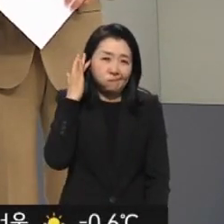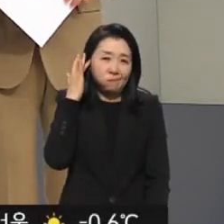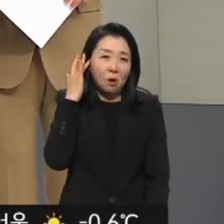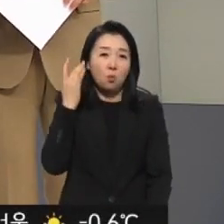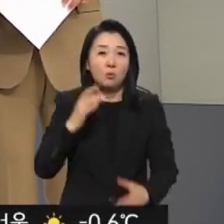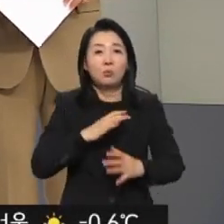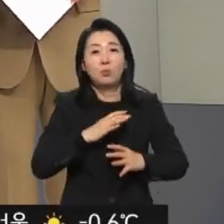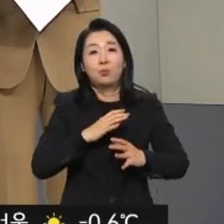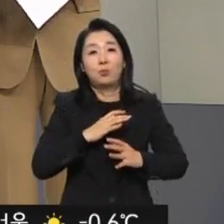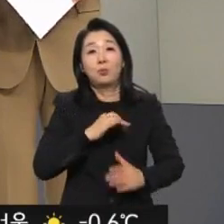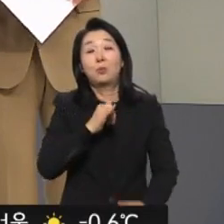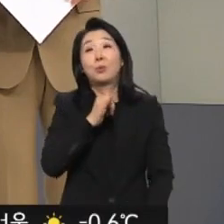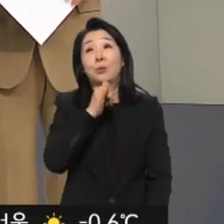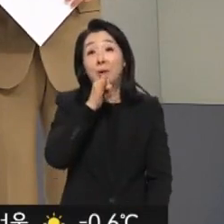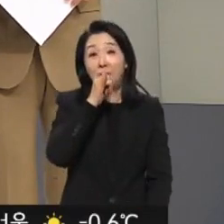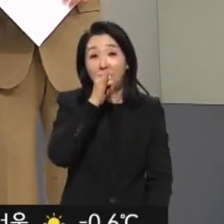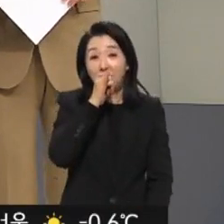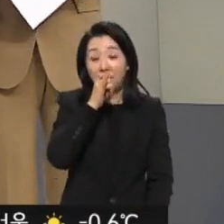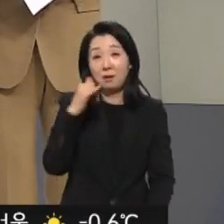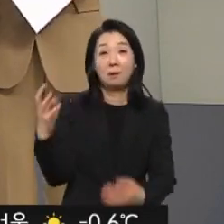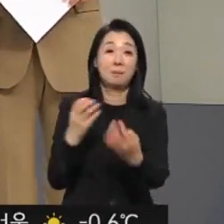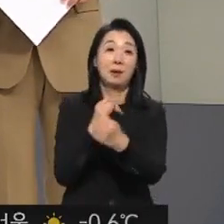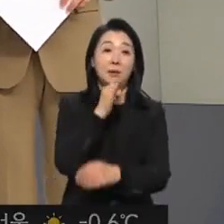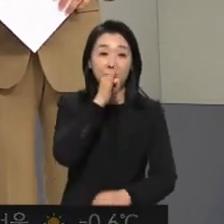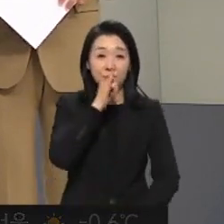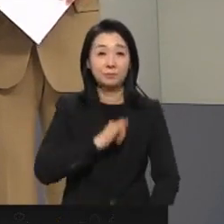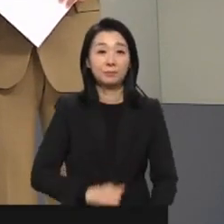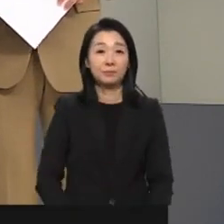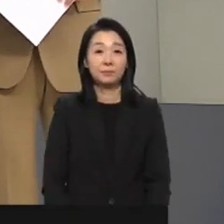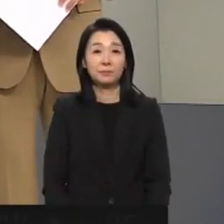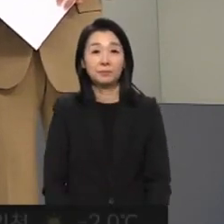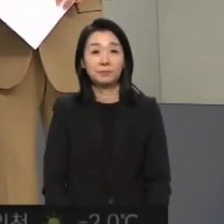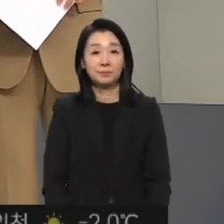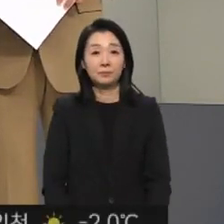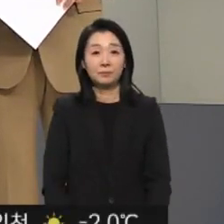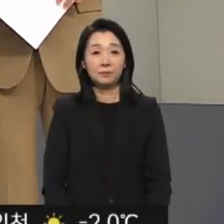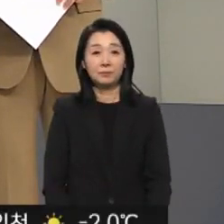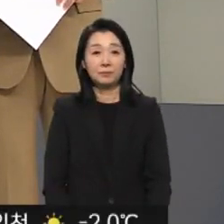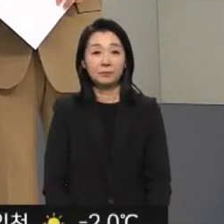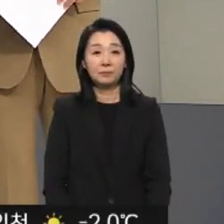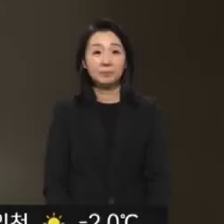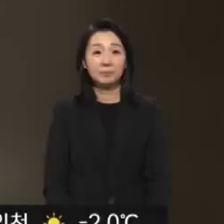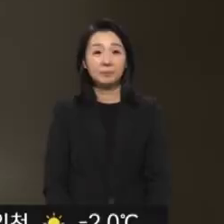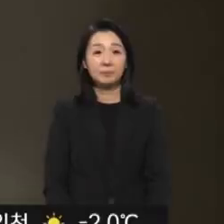두려움에 떨었다는 수도권 주민들의 경험담도 곳곳에서 확인 가능했는데요.